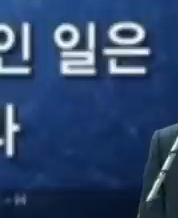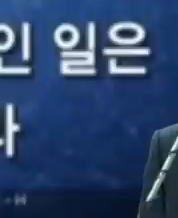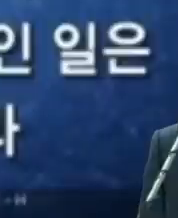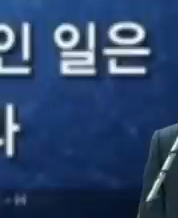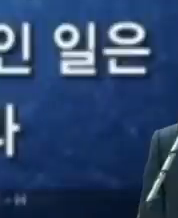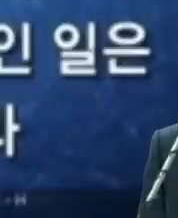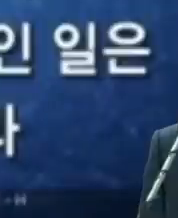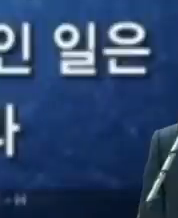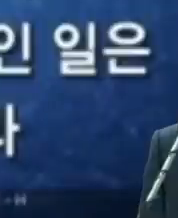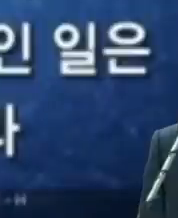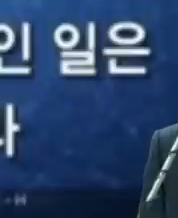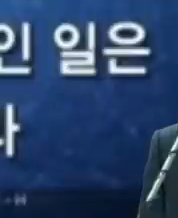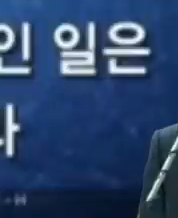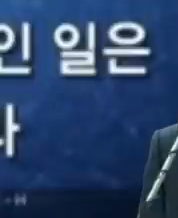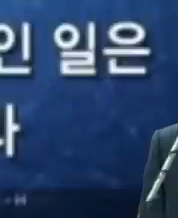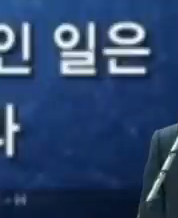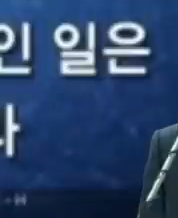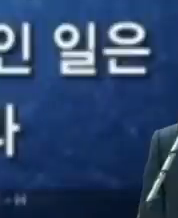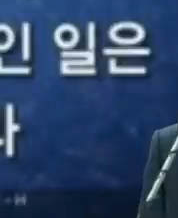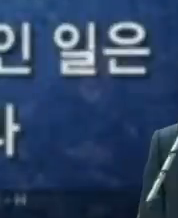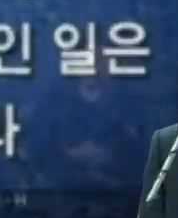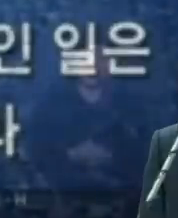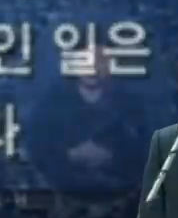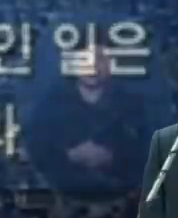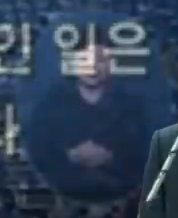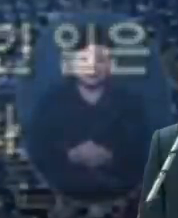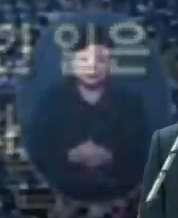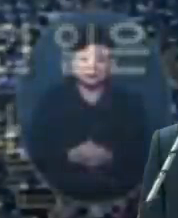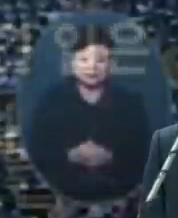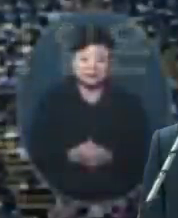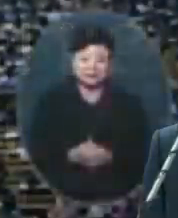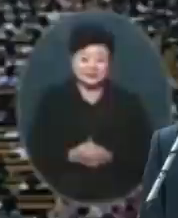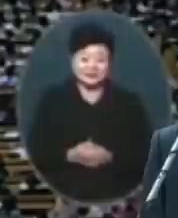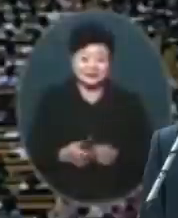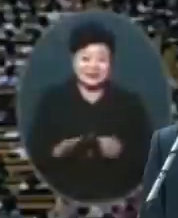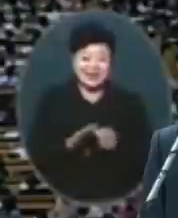것으로 분별하느니라. 아멘.